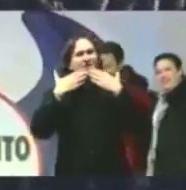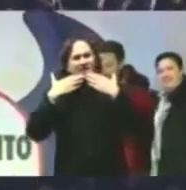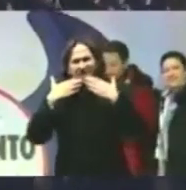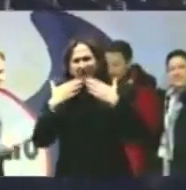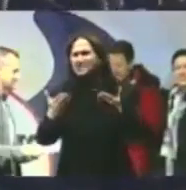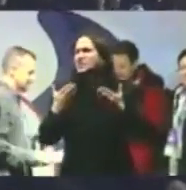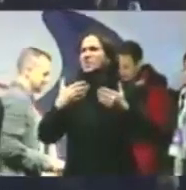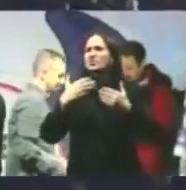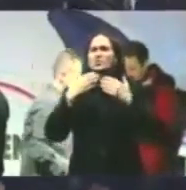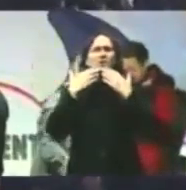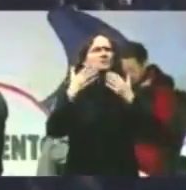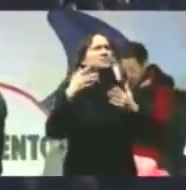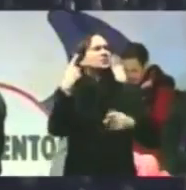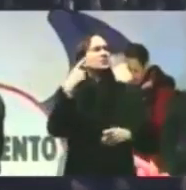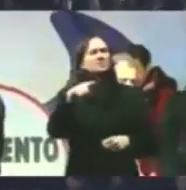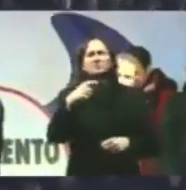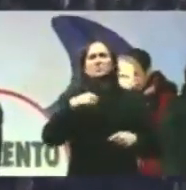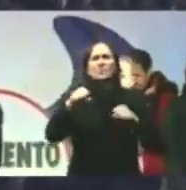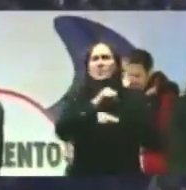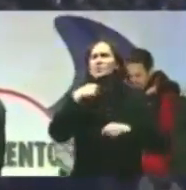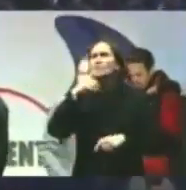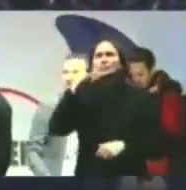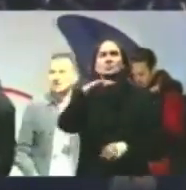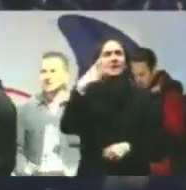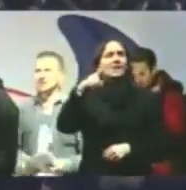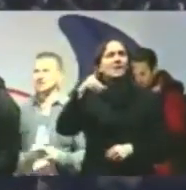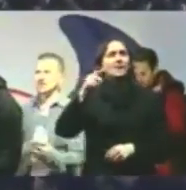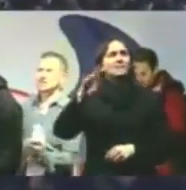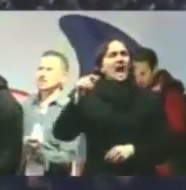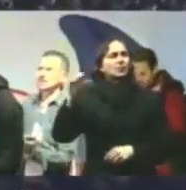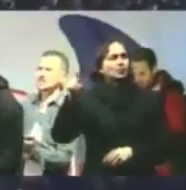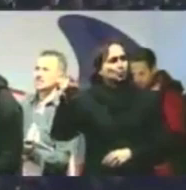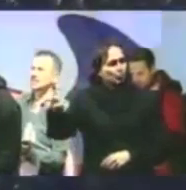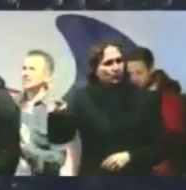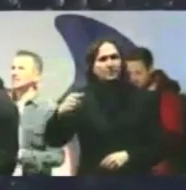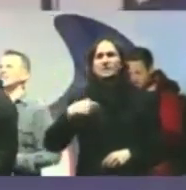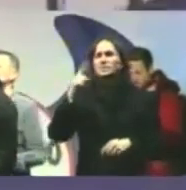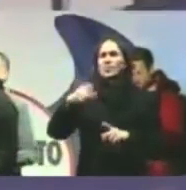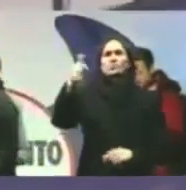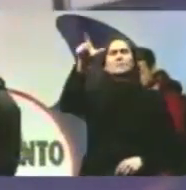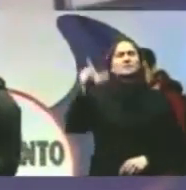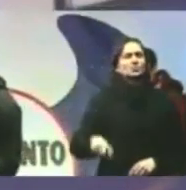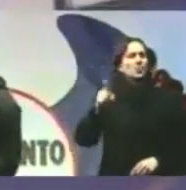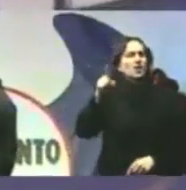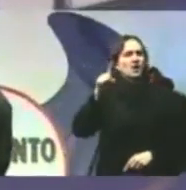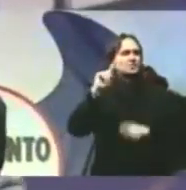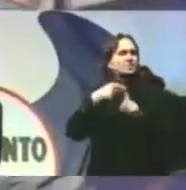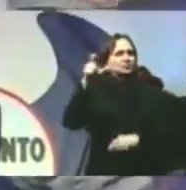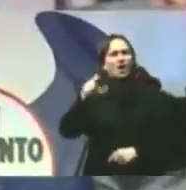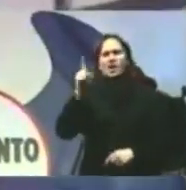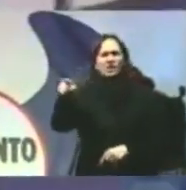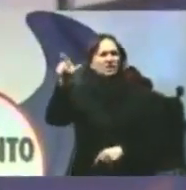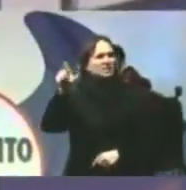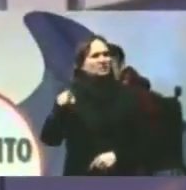e dico tutto il Movimento di 5 Stelle di Prato, è una persona speciale, che ha sempre combattuto e non ha